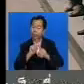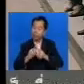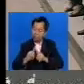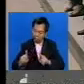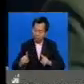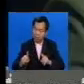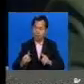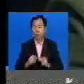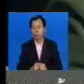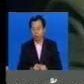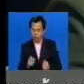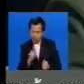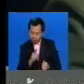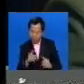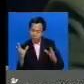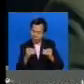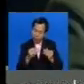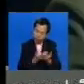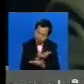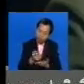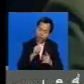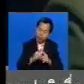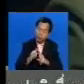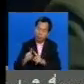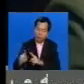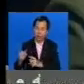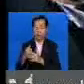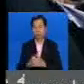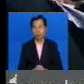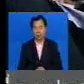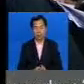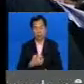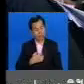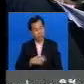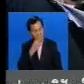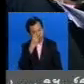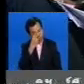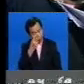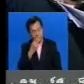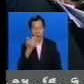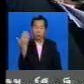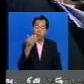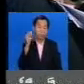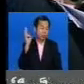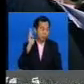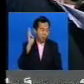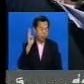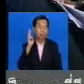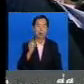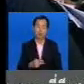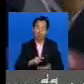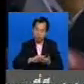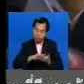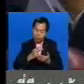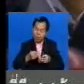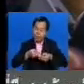ให้มีการศึกษาสถานีวิทยุโทรทัศน์แห่งประเทศไทยเป็นลำดับแรกและต้องการเห็นการเปลี่ยนแปลงที่จะให้เป็นสถานีโทรทัศน์เพื่อประโยช